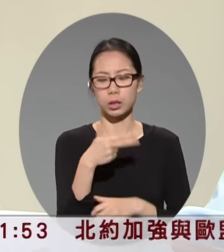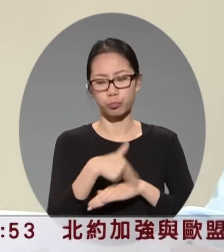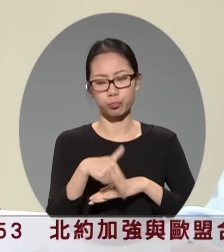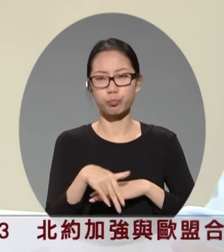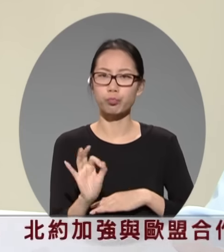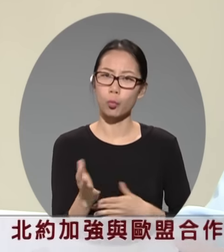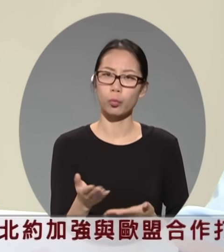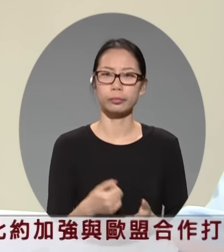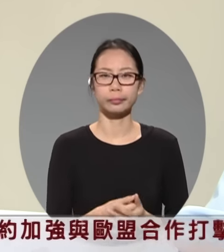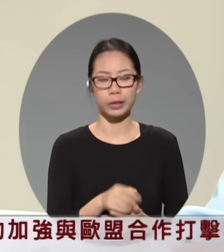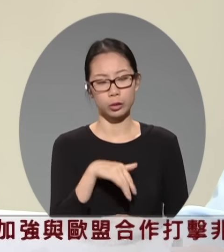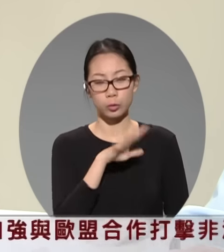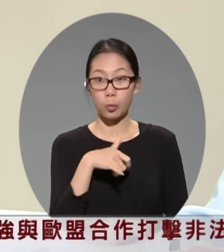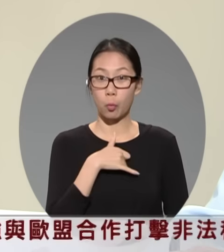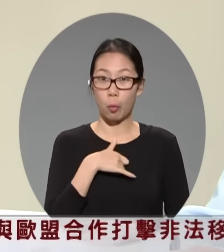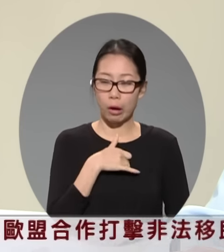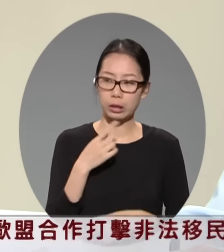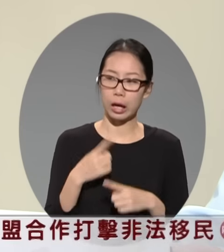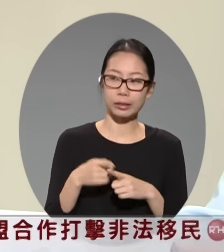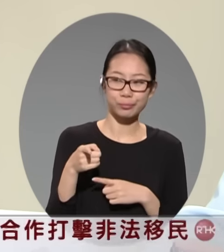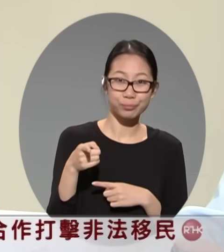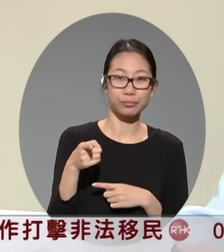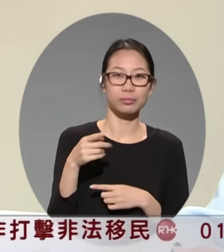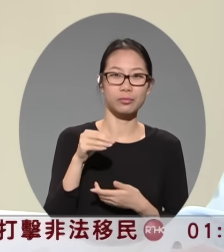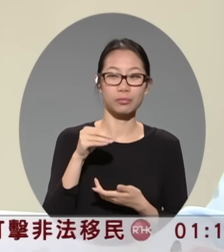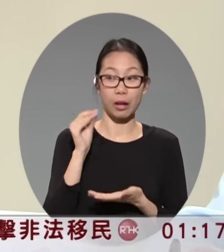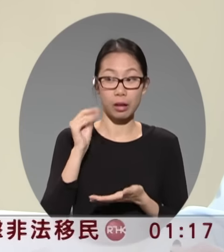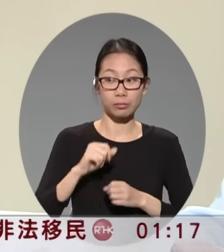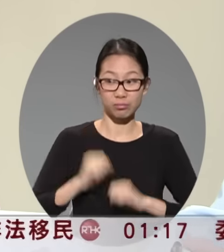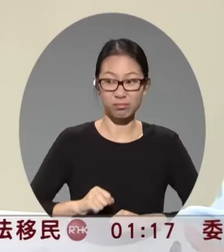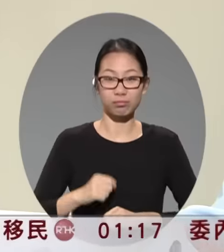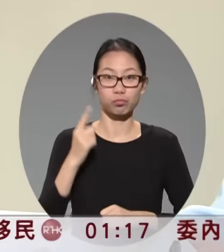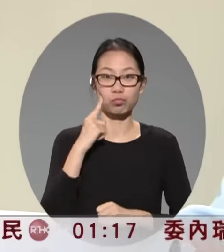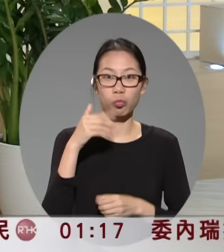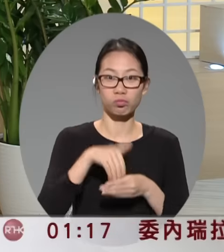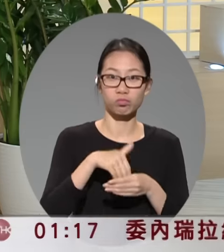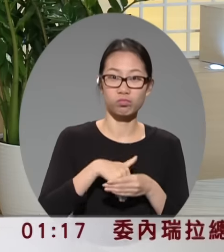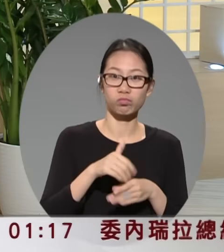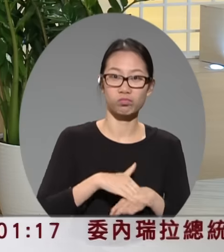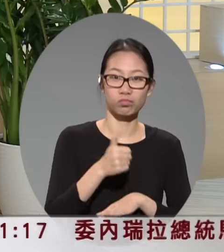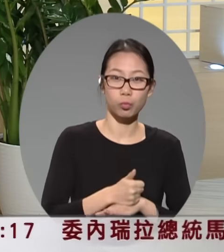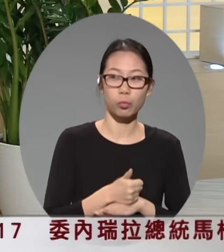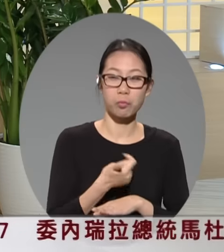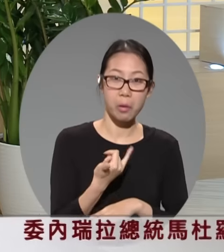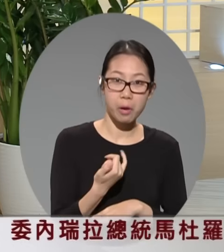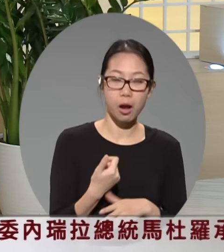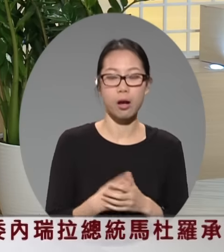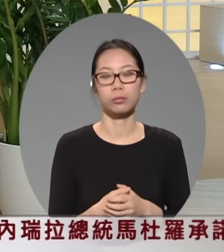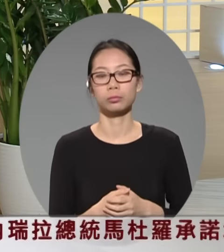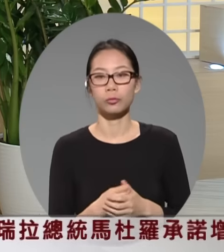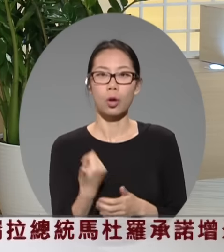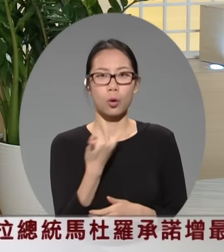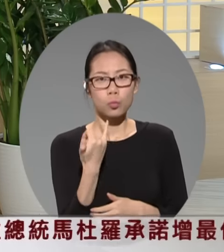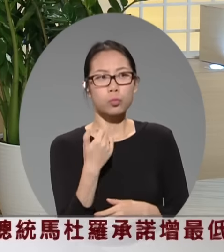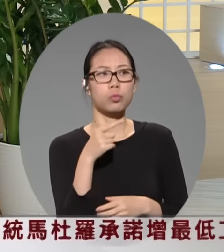劃，不禁令人會質疑其實胡官有多大決心是想成功當選的 呢？有人就將胡國興參選